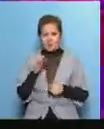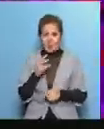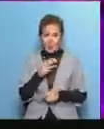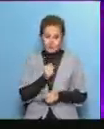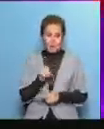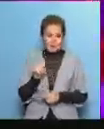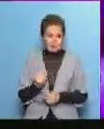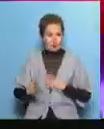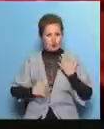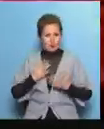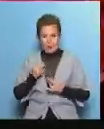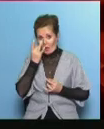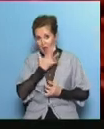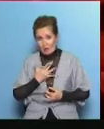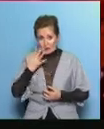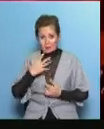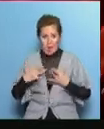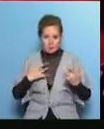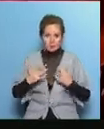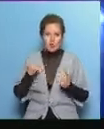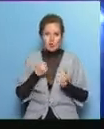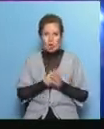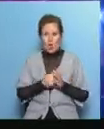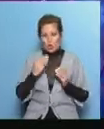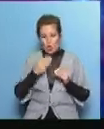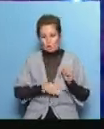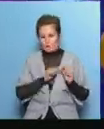кенийские артисты будут удивлять публику до конца октября.